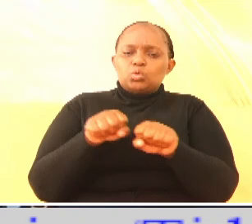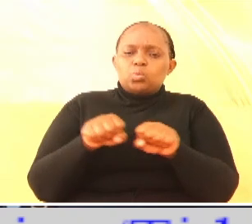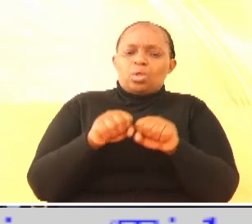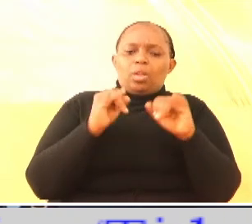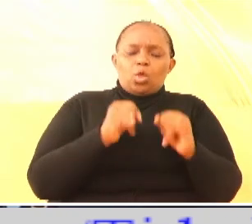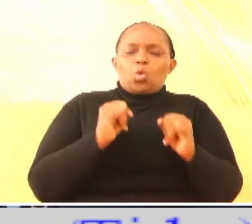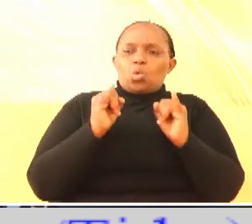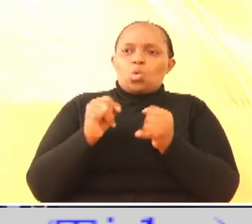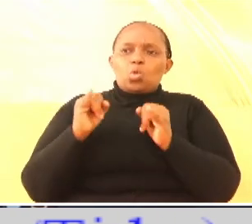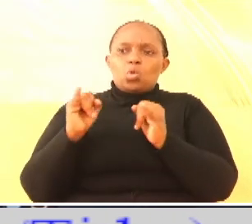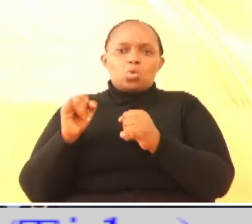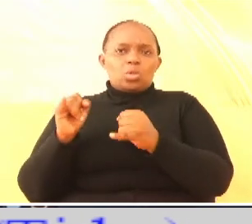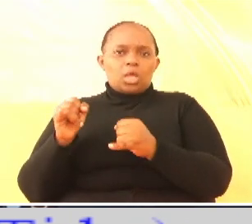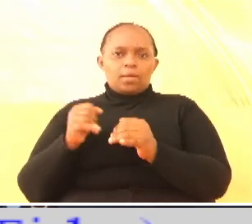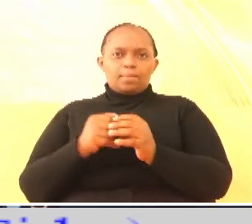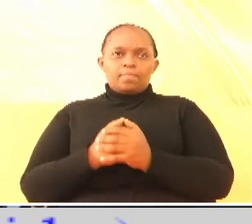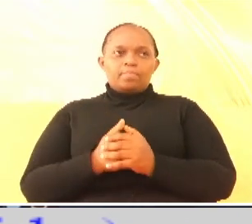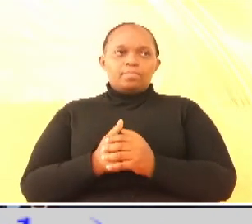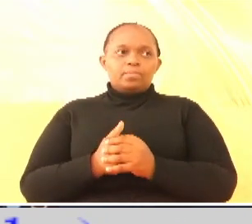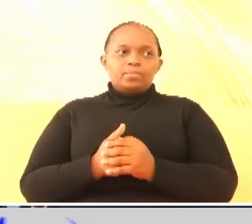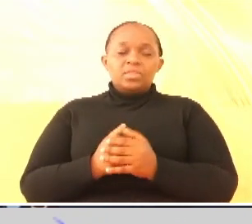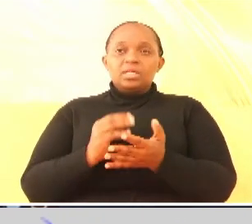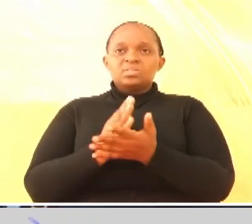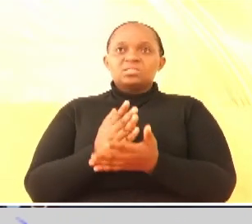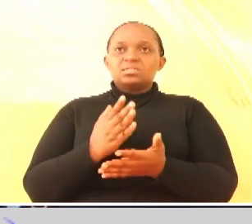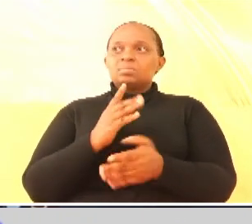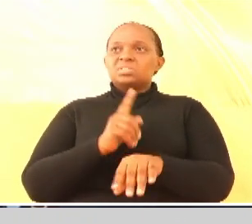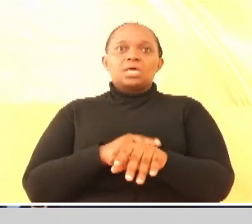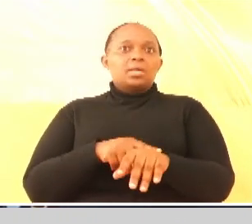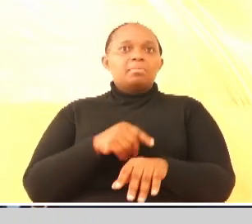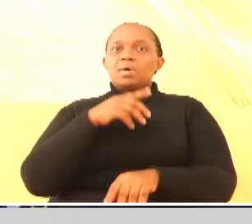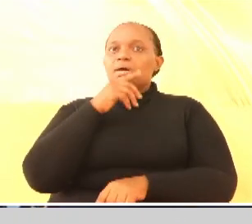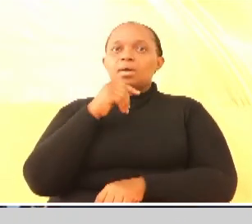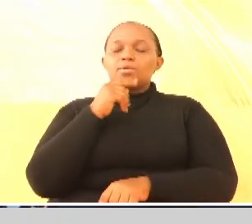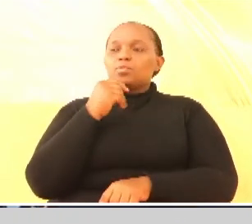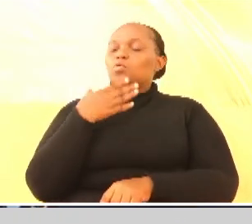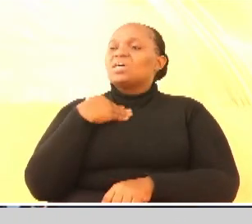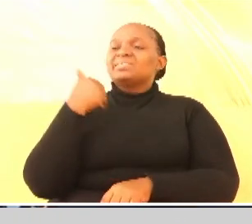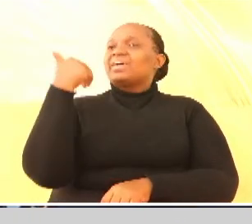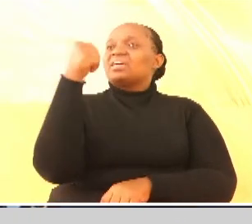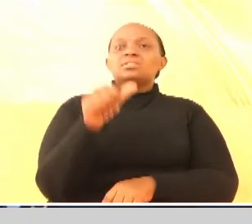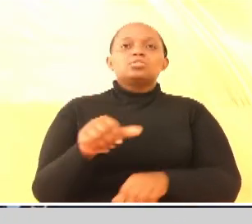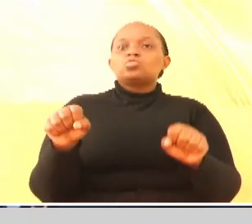hatujui tunafanya tu, hata kumatch kara yellow green, wewe unaenda tu.